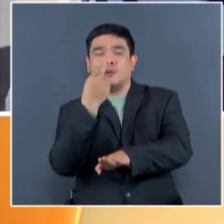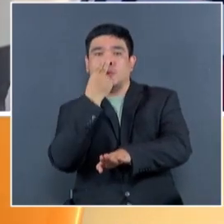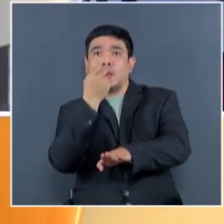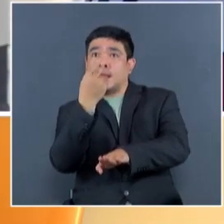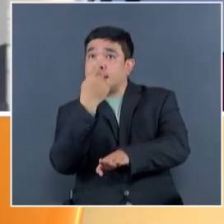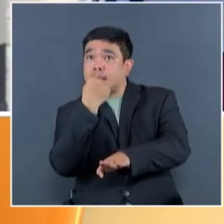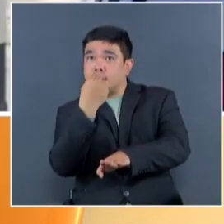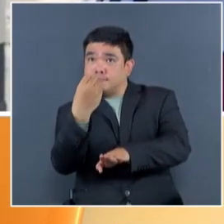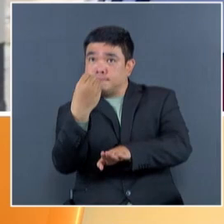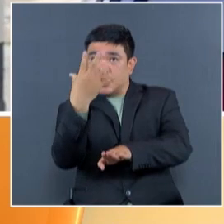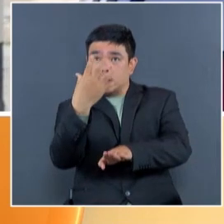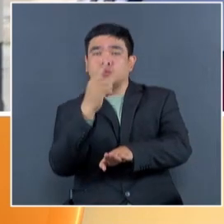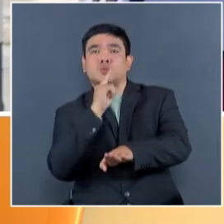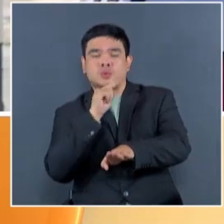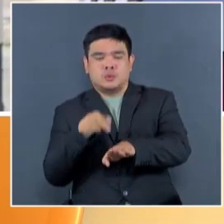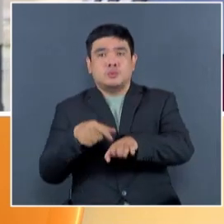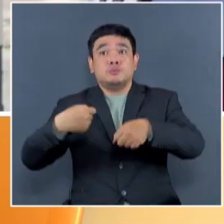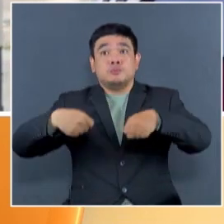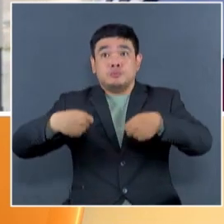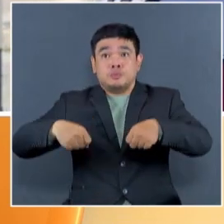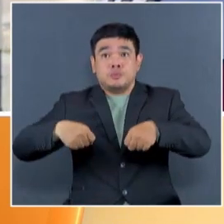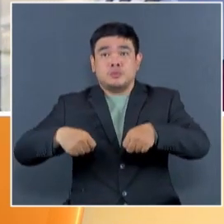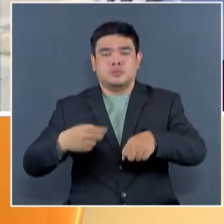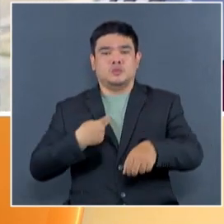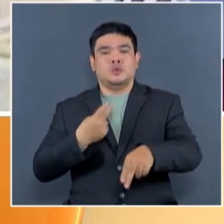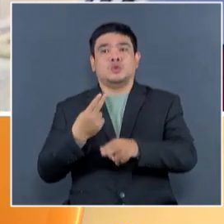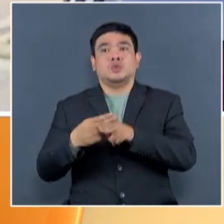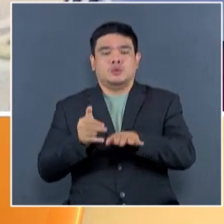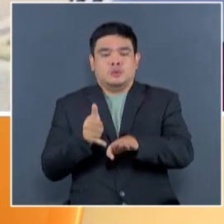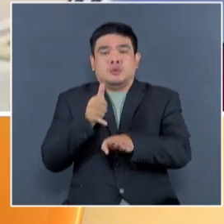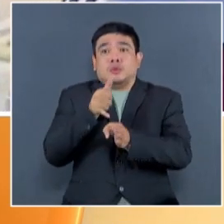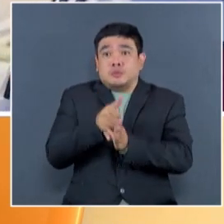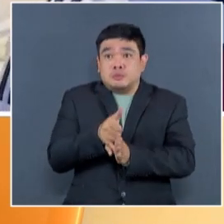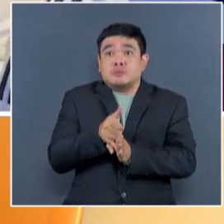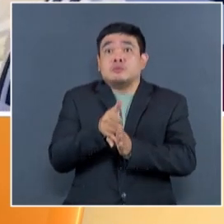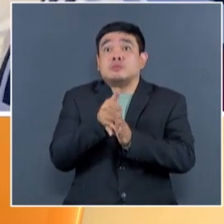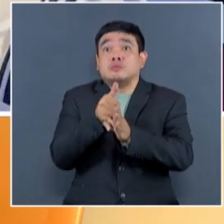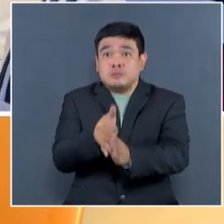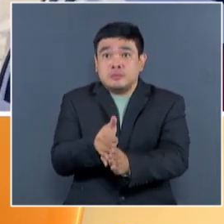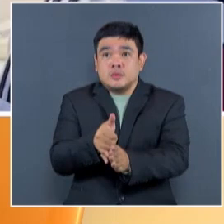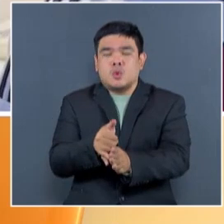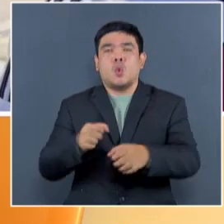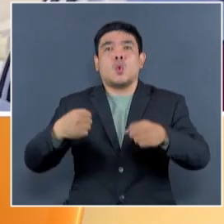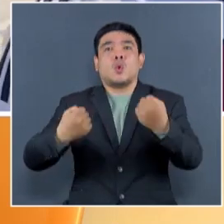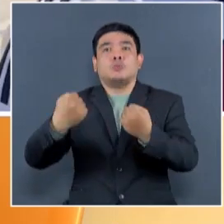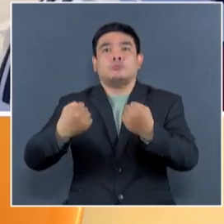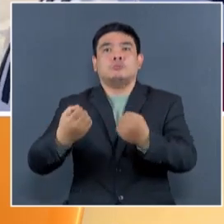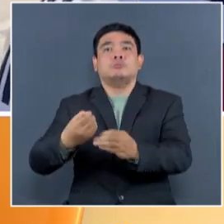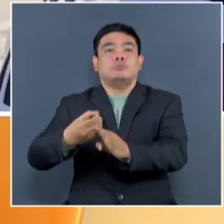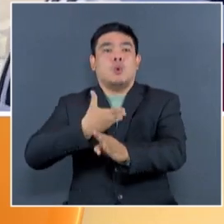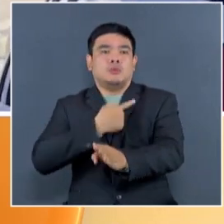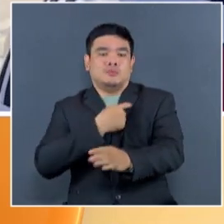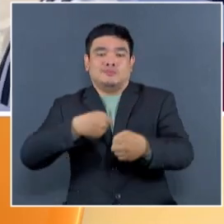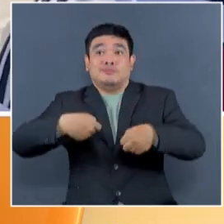ไฟแดงบางเสรเพราะว่ารถจักรยานยนต์คันเกิดเหตุที่มีนายสุวรรณเป็นคนขี่เนี่ยอันนี้ตามคำอ้างนะฮะคนขับกระบะบอกว่าคนขี่รถ